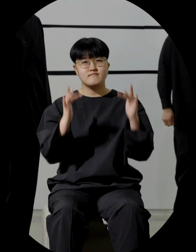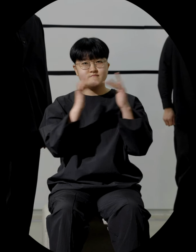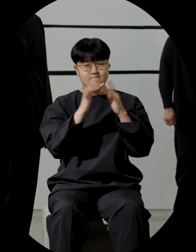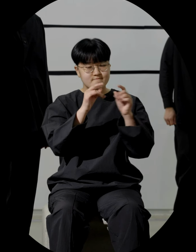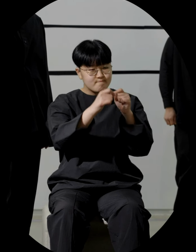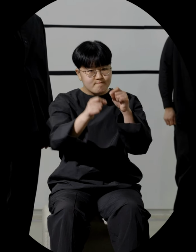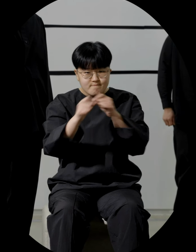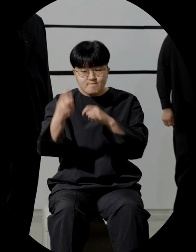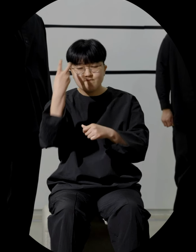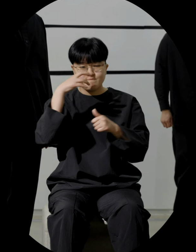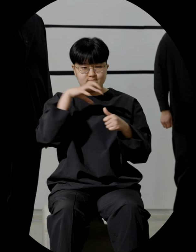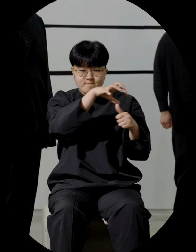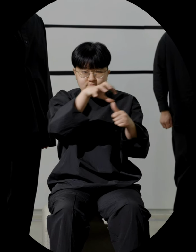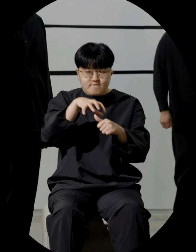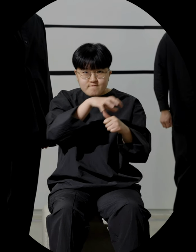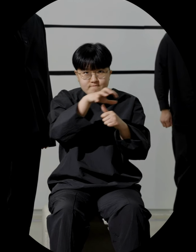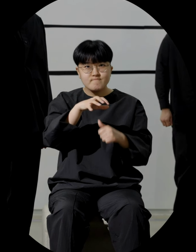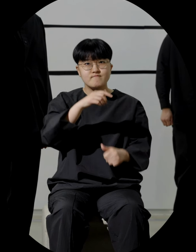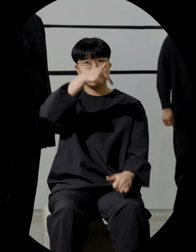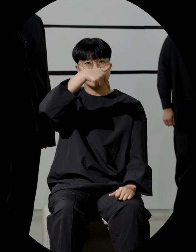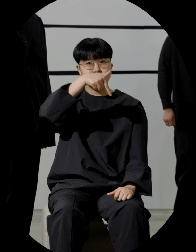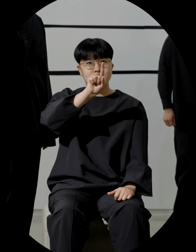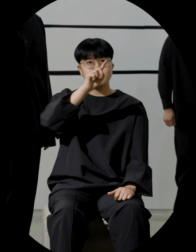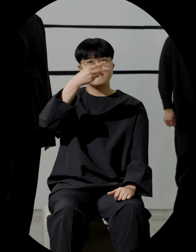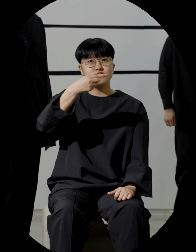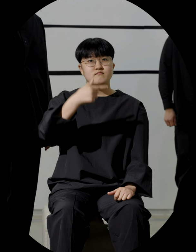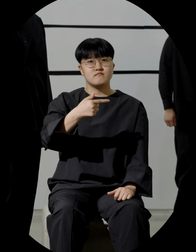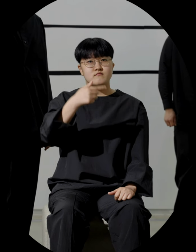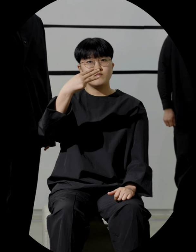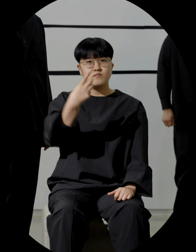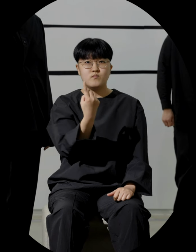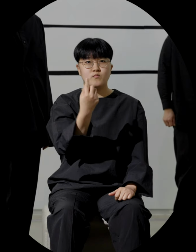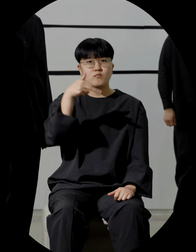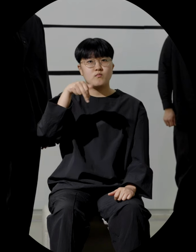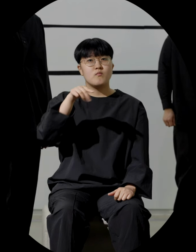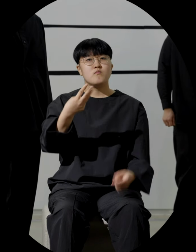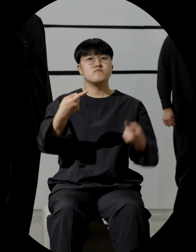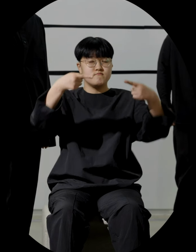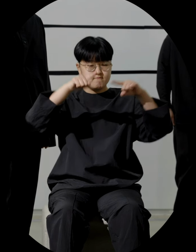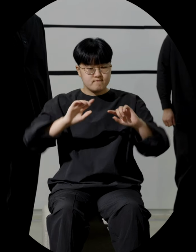분산된 돌봄의 웹, 가든 로컬에 오신 것을 환영합니다.